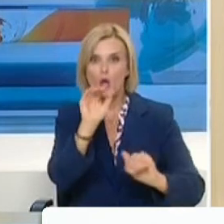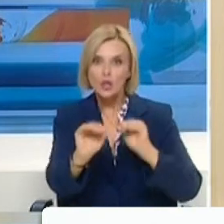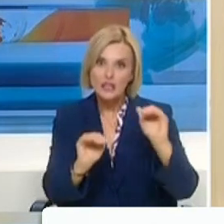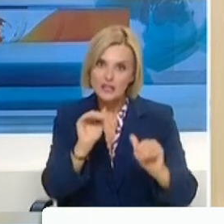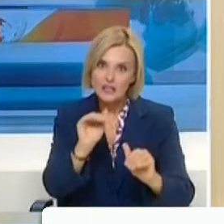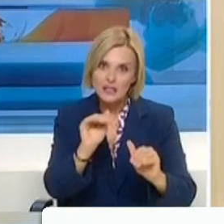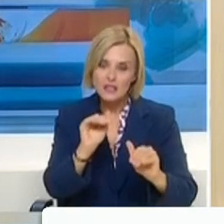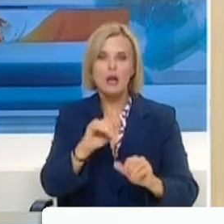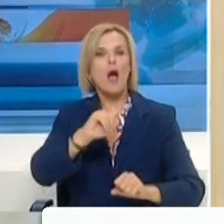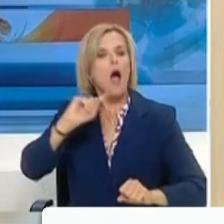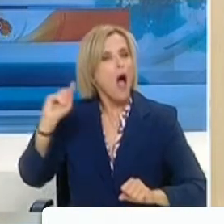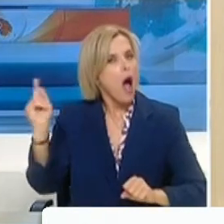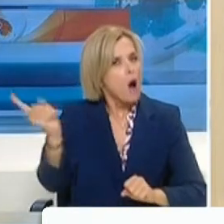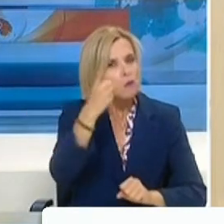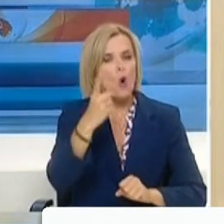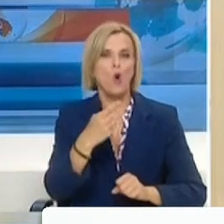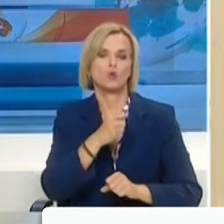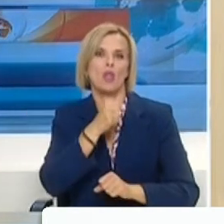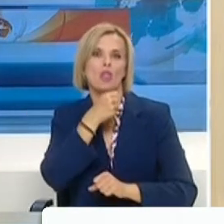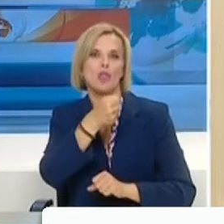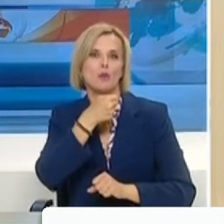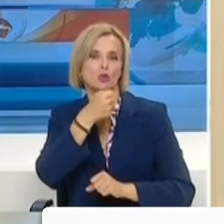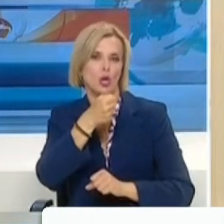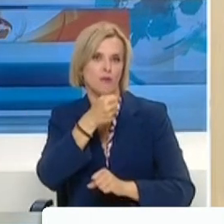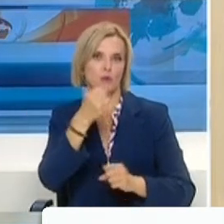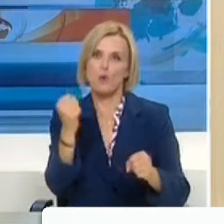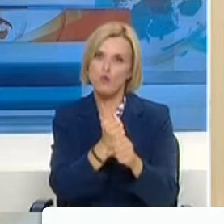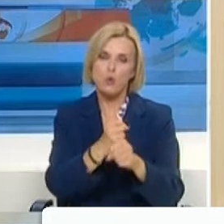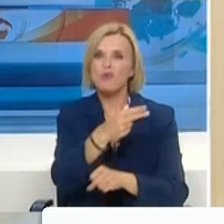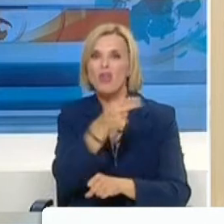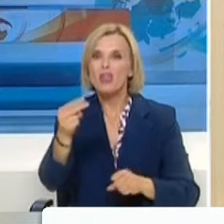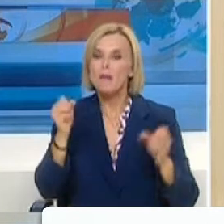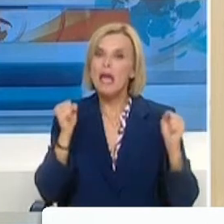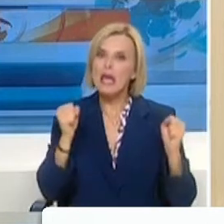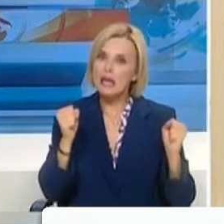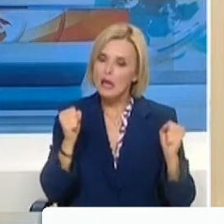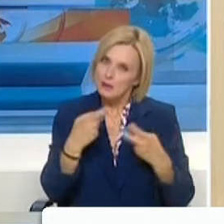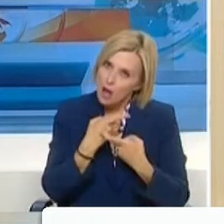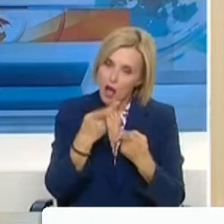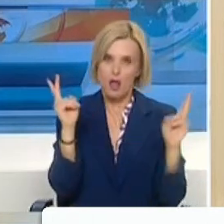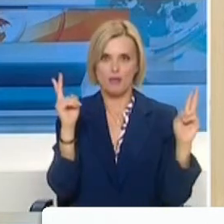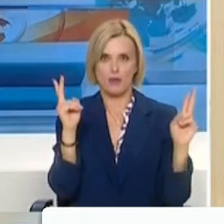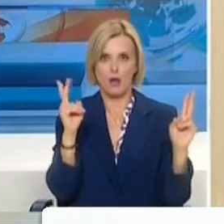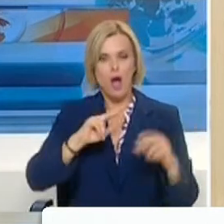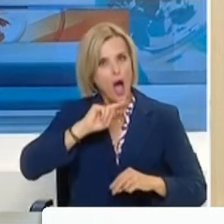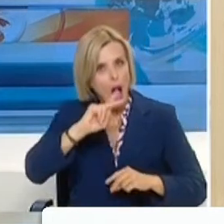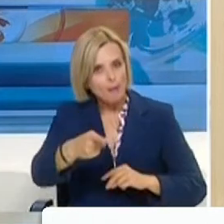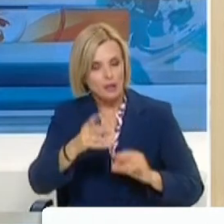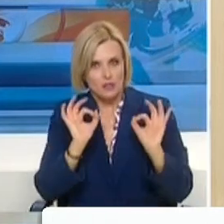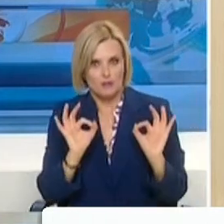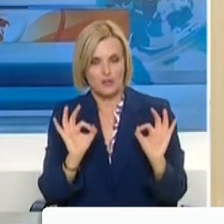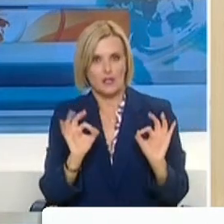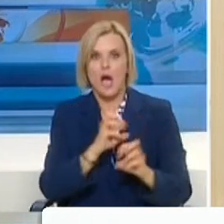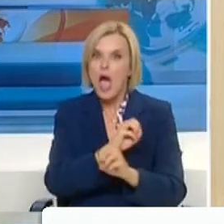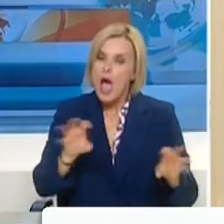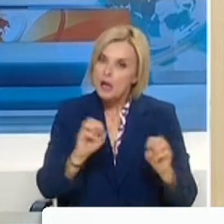περιοδικά από όλους τους διαπιστευμένους συντάκτες υγείας και χωρίς κανέναν περιορισμό, και απαντώνται στην ενημέρωση την